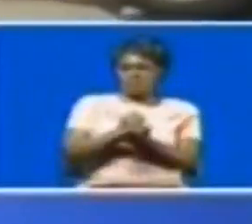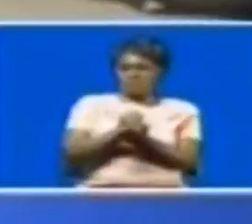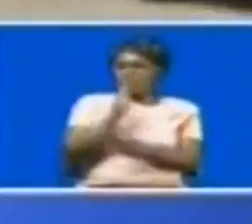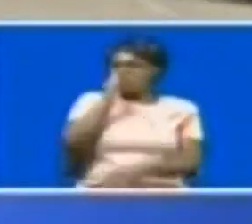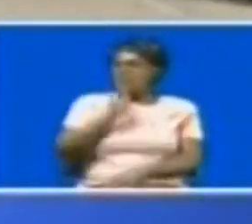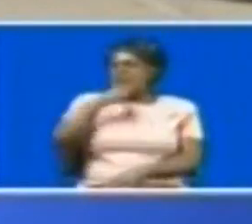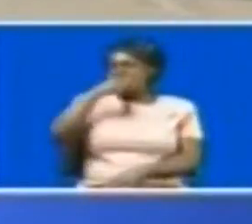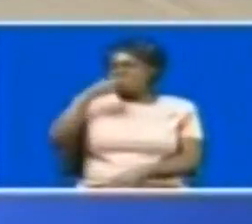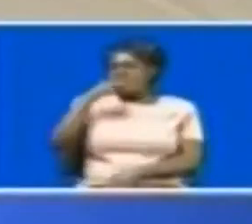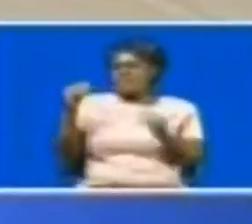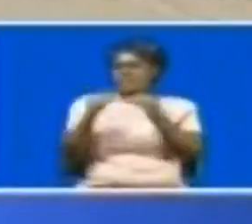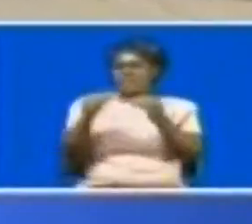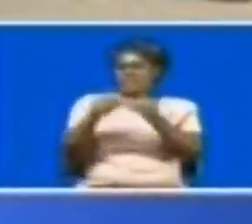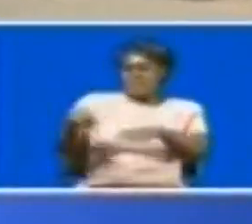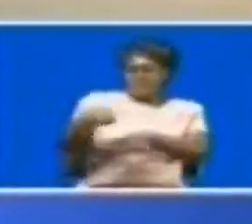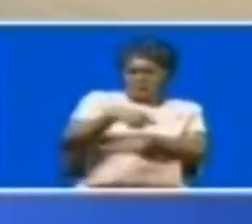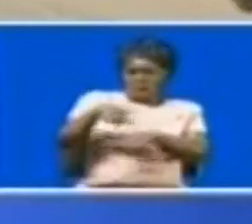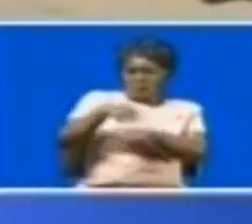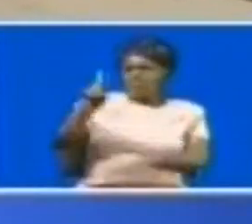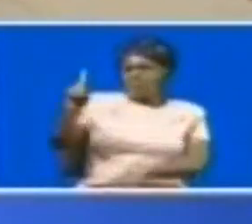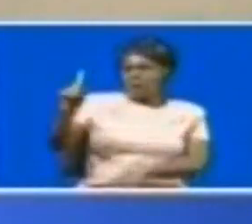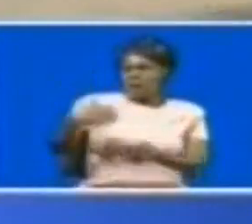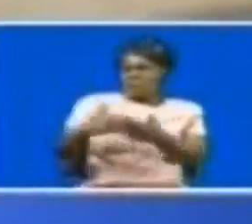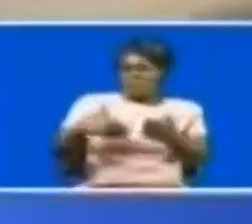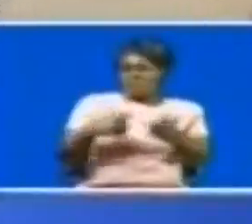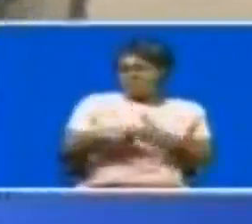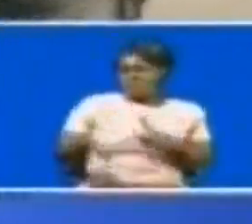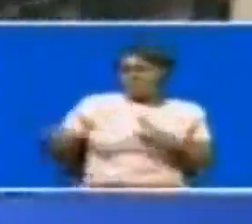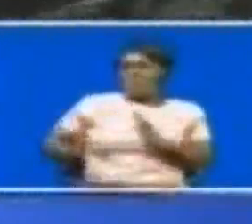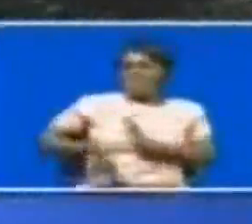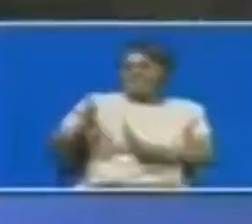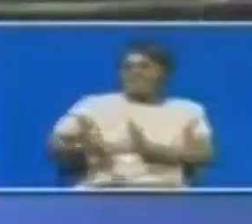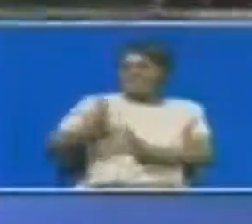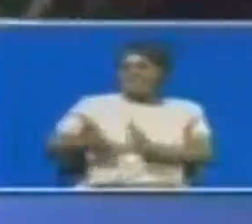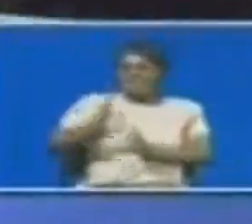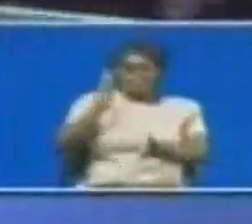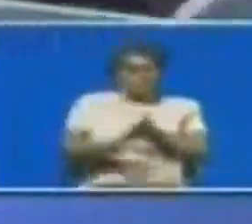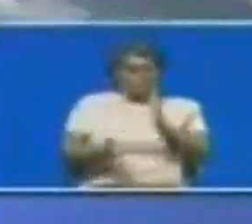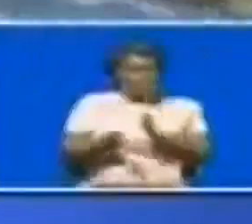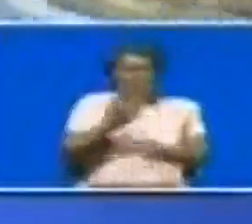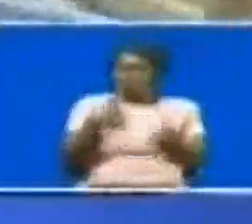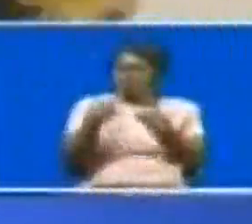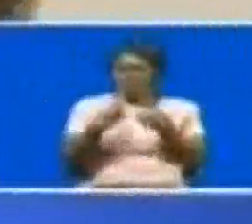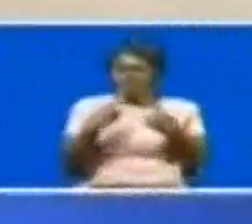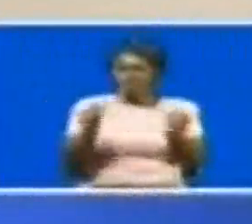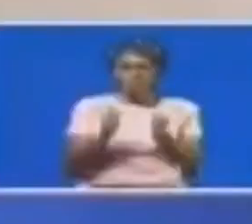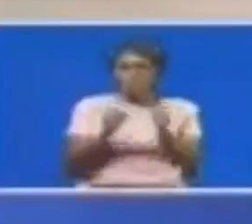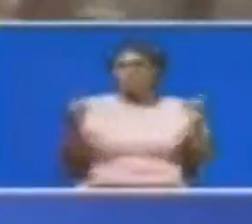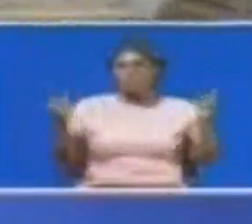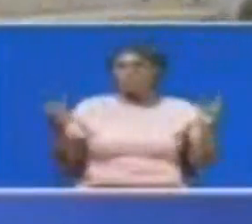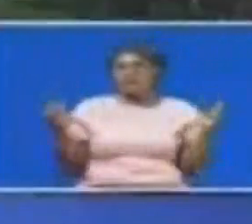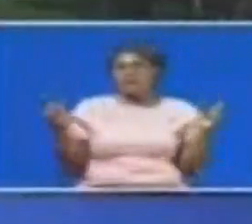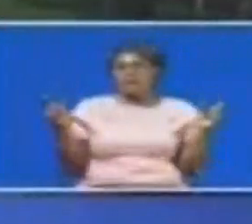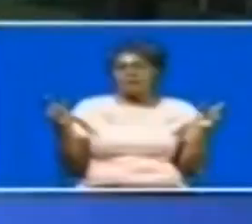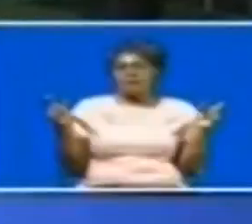cha dharura cha takriban saa moja kabla ya kuondoka haraka upesi bila kusema lolote na wanahabari.